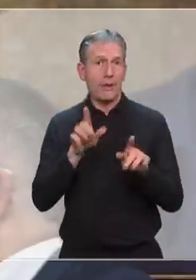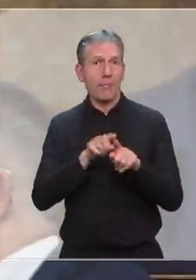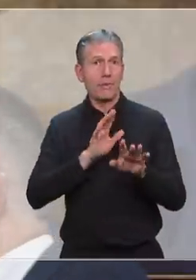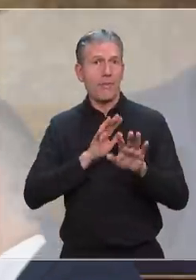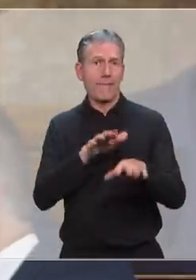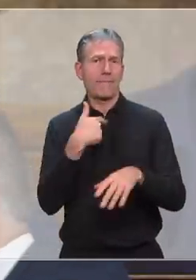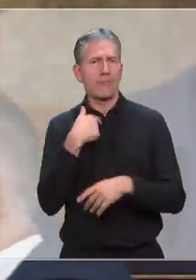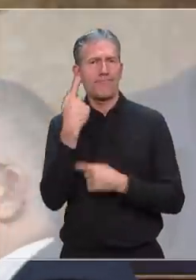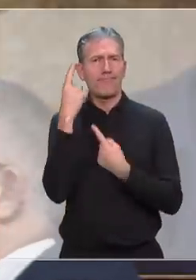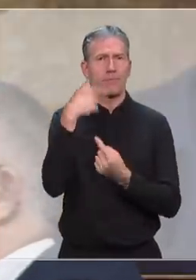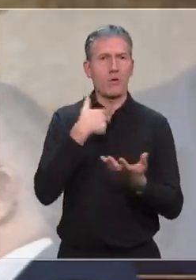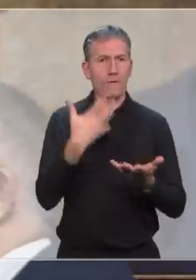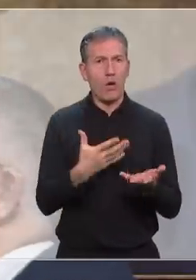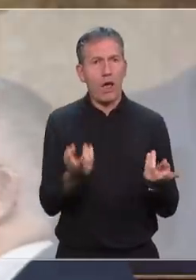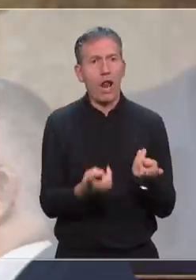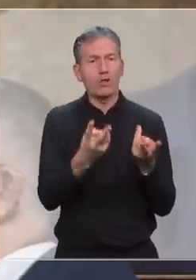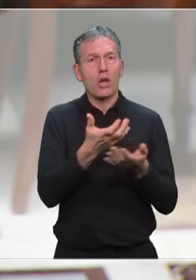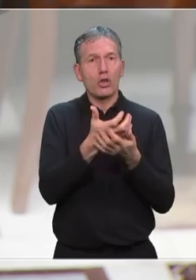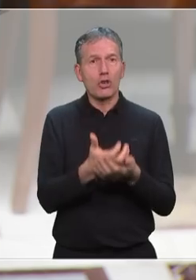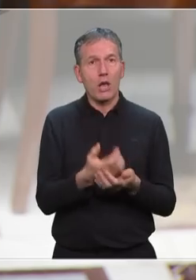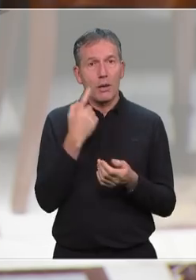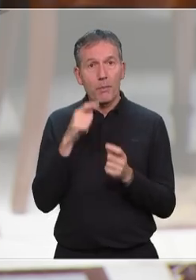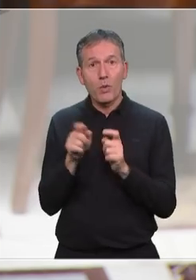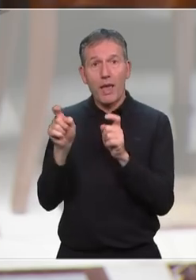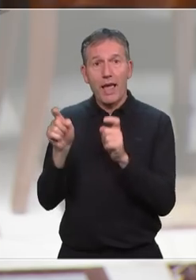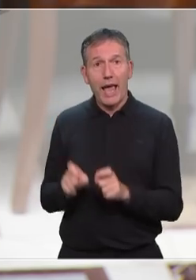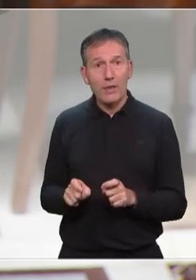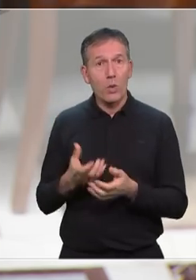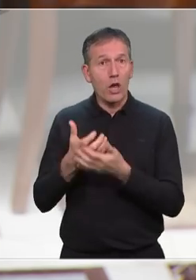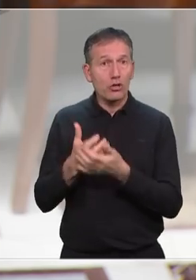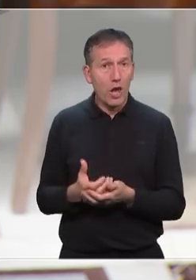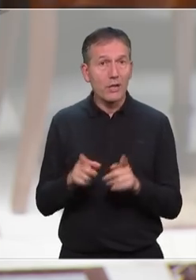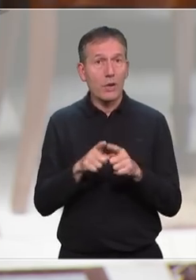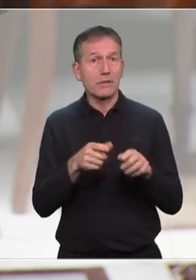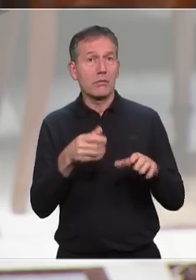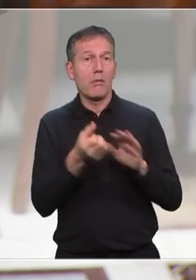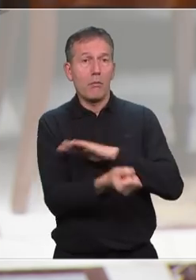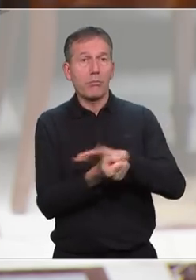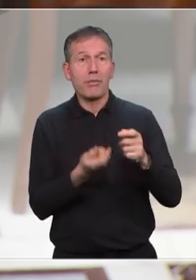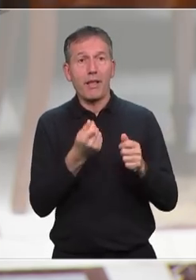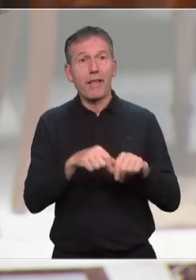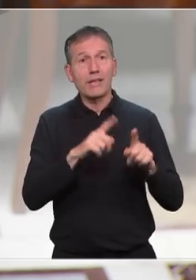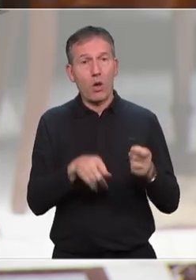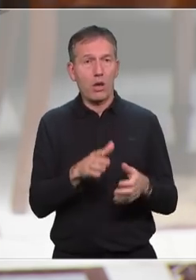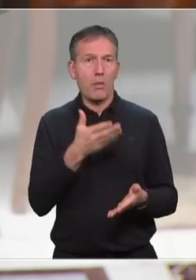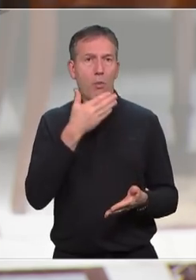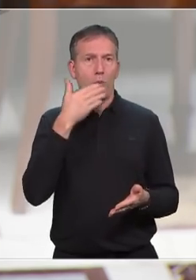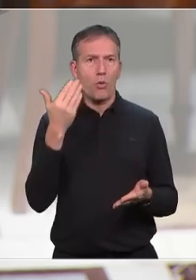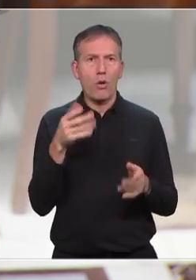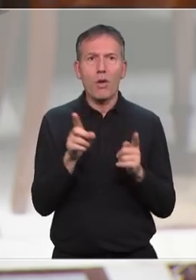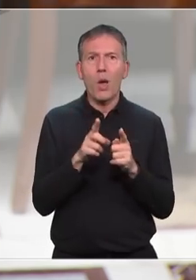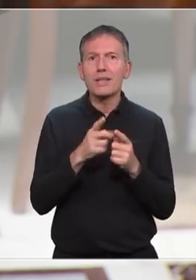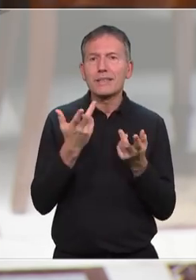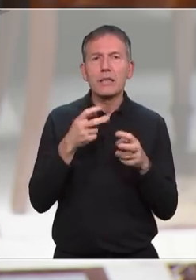qui ont manifesté leur intérêt pour l'allègement des charges. Ça permettra de réduire la charge dans les exploitations et d'améliorer la trésorerie. Troisième élément, les calamités agricoles. On a,